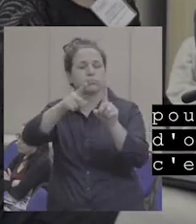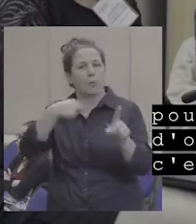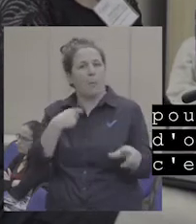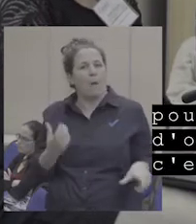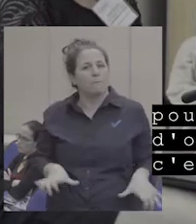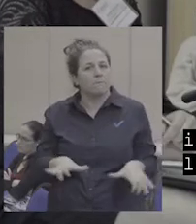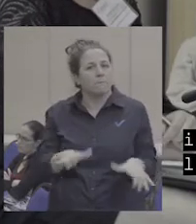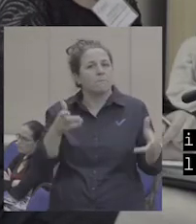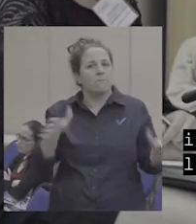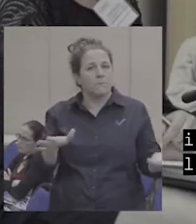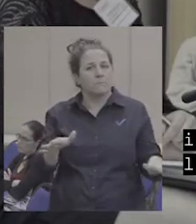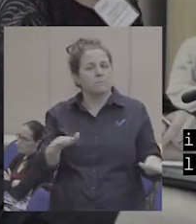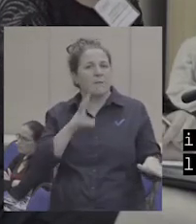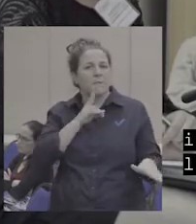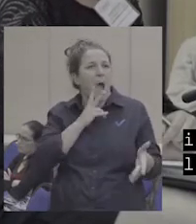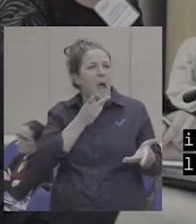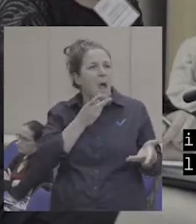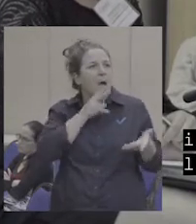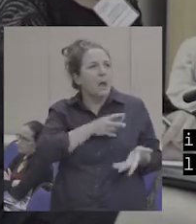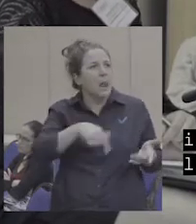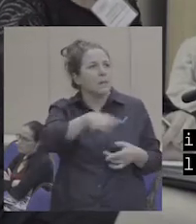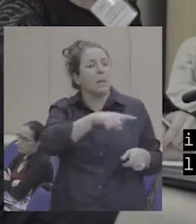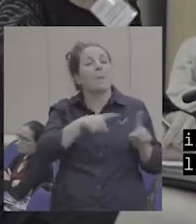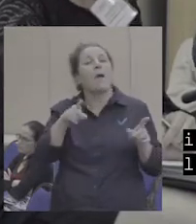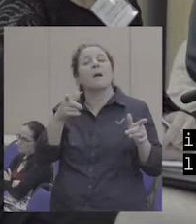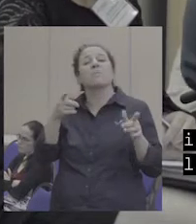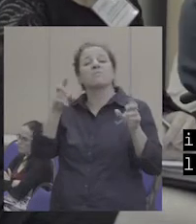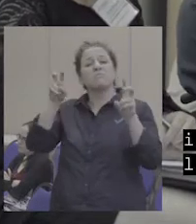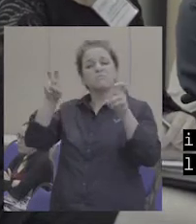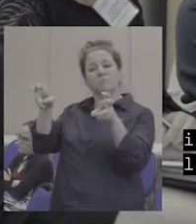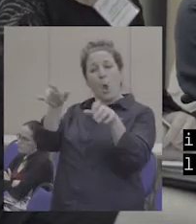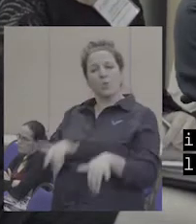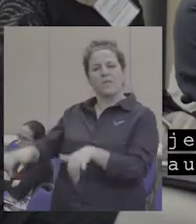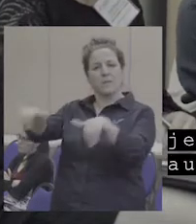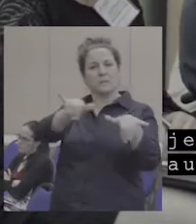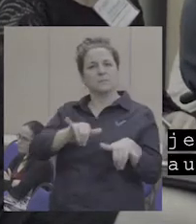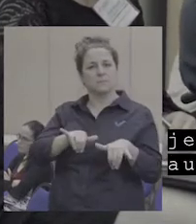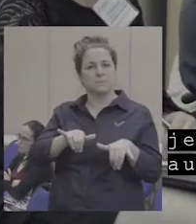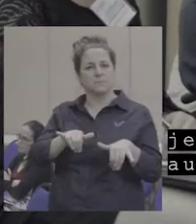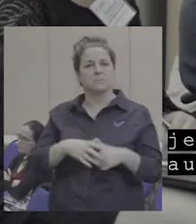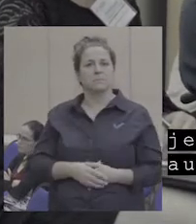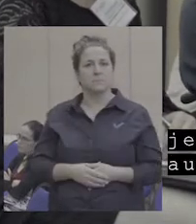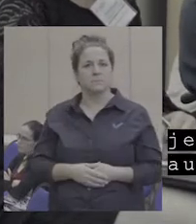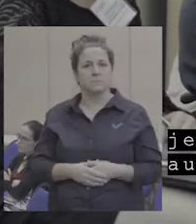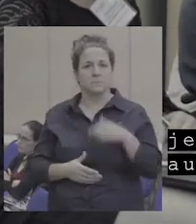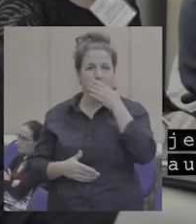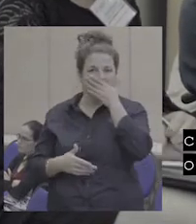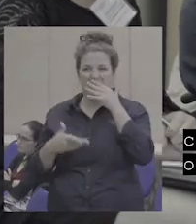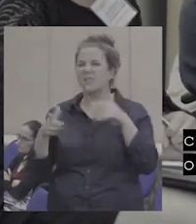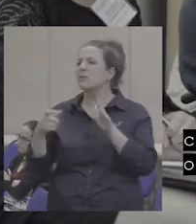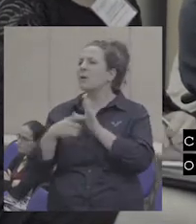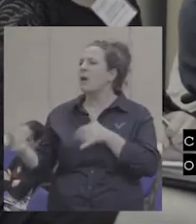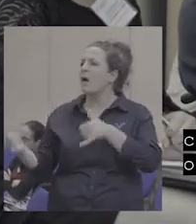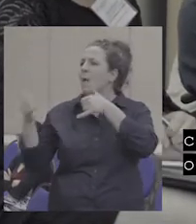une réalité avec laquelle ils font composer. Mais l'universalité, Je vous l'ai déjà dit une fois au téléphone, qu'on